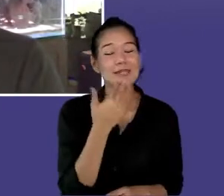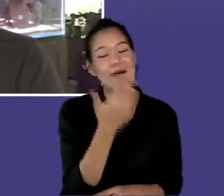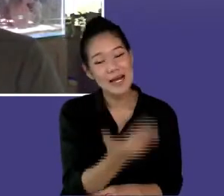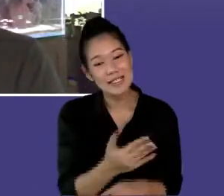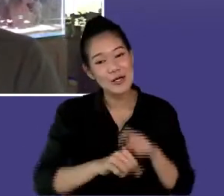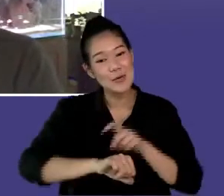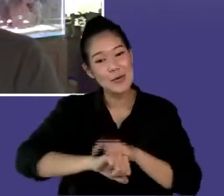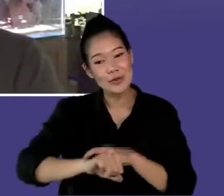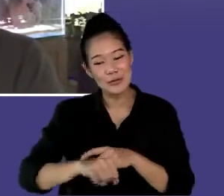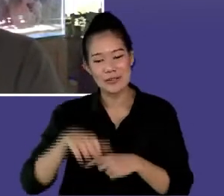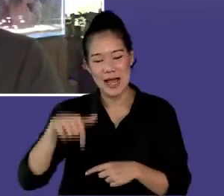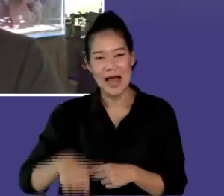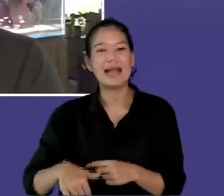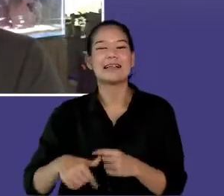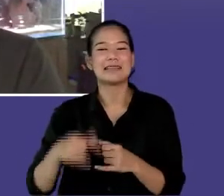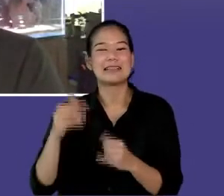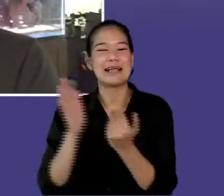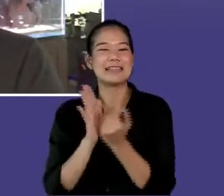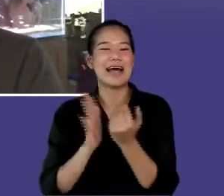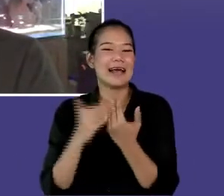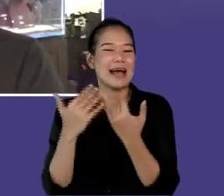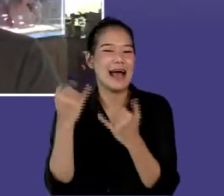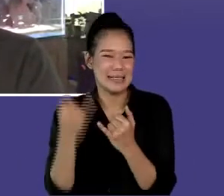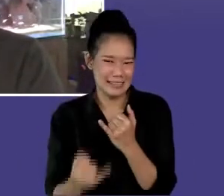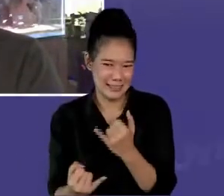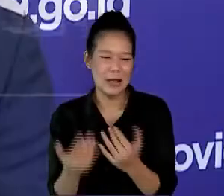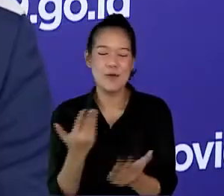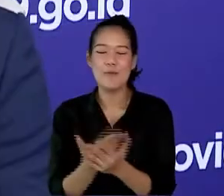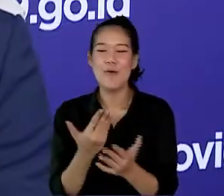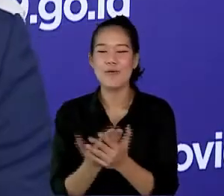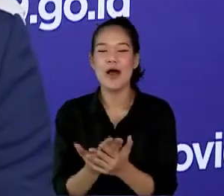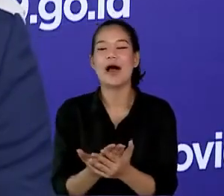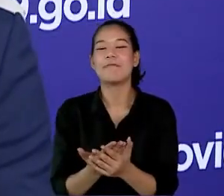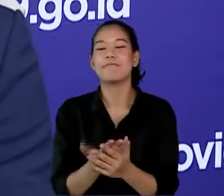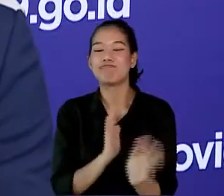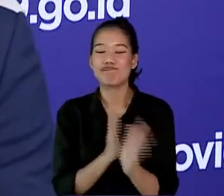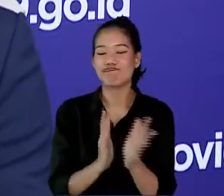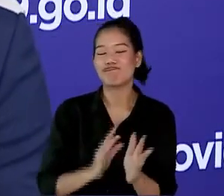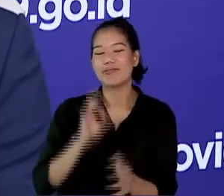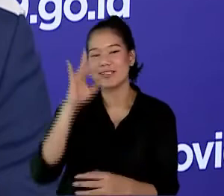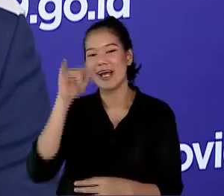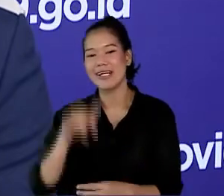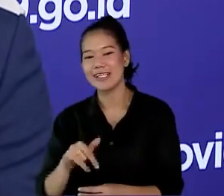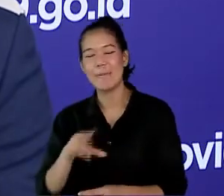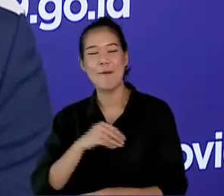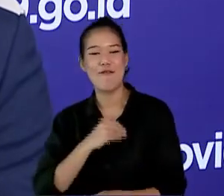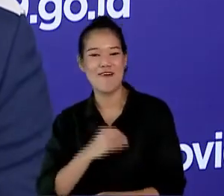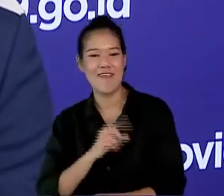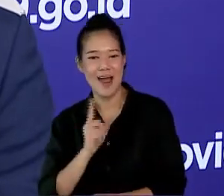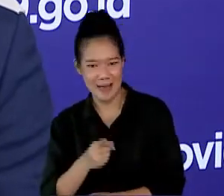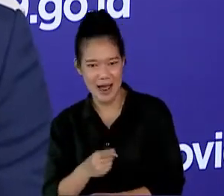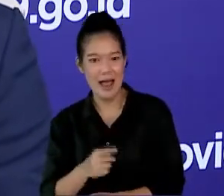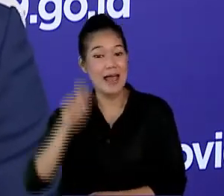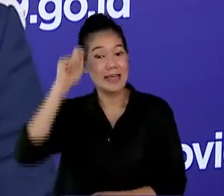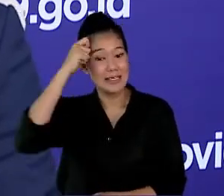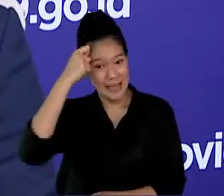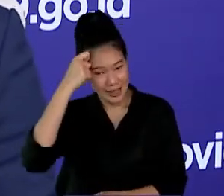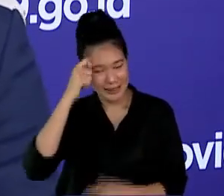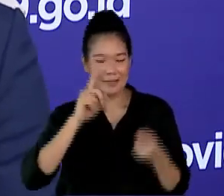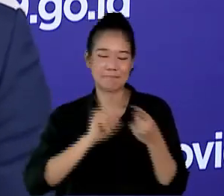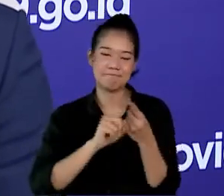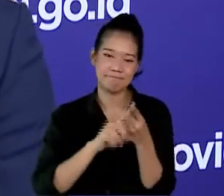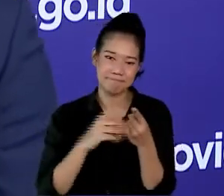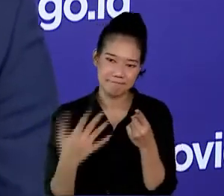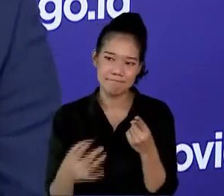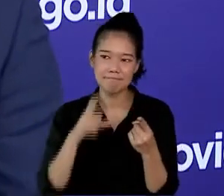waktunya. Kita sudah tiba di penghujung acara. Semoga bincang-bincang siang hari ini bermanfaat untuk kita semua. Sekali lagi jangan lupa untuk selalu yang